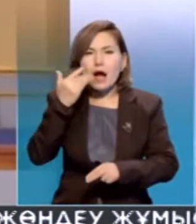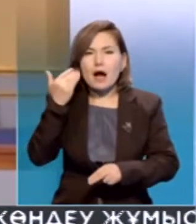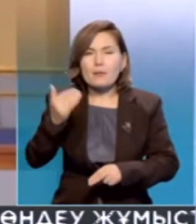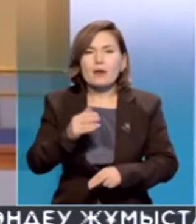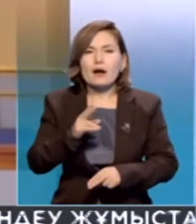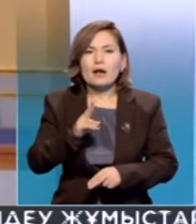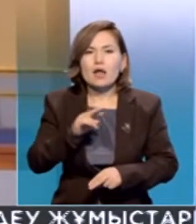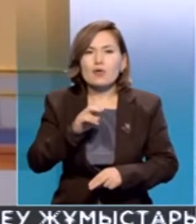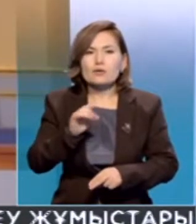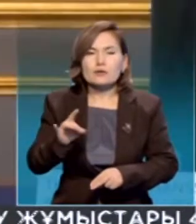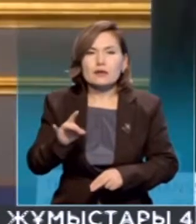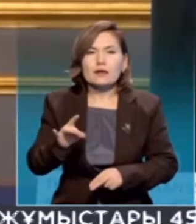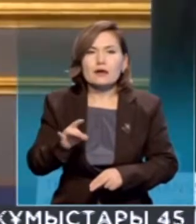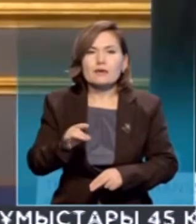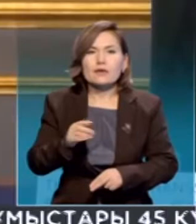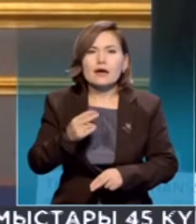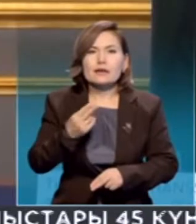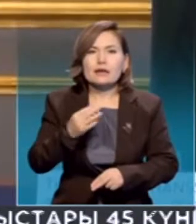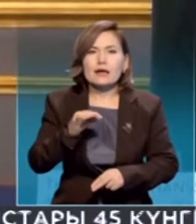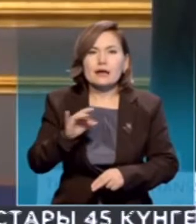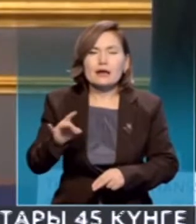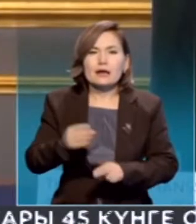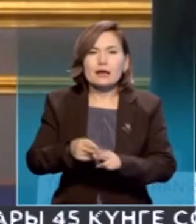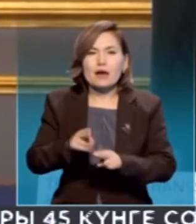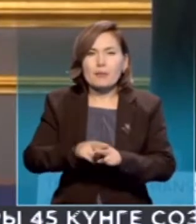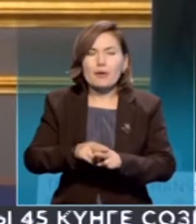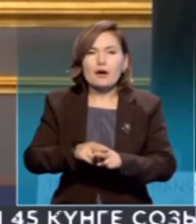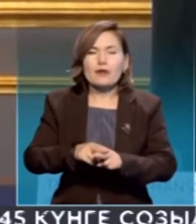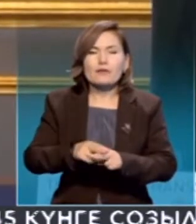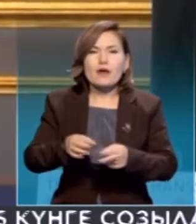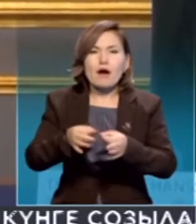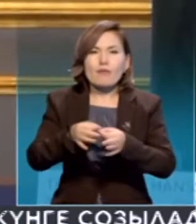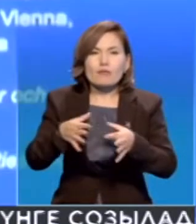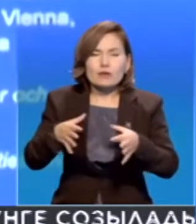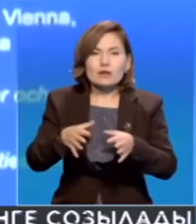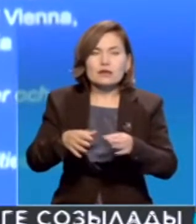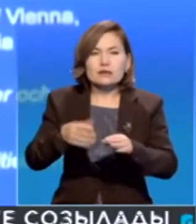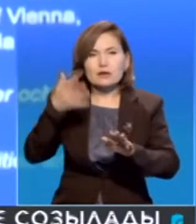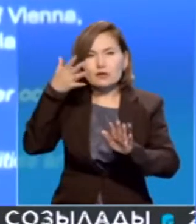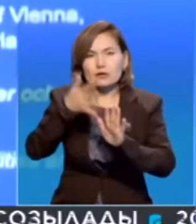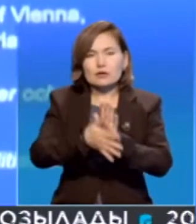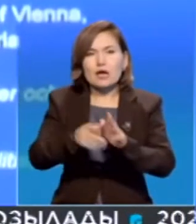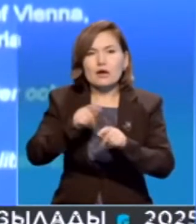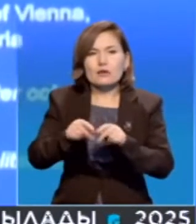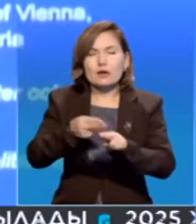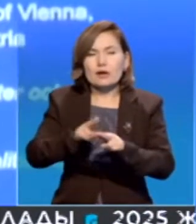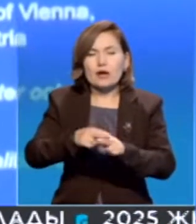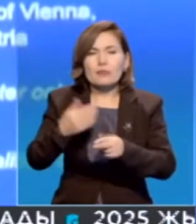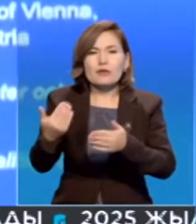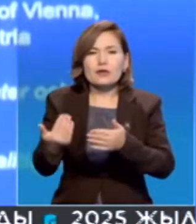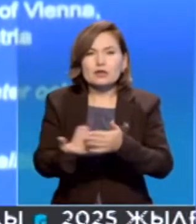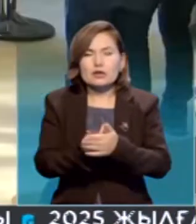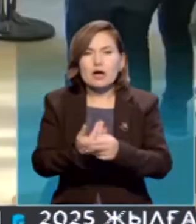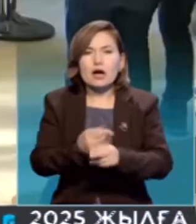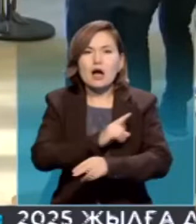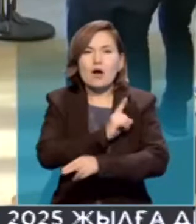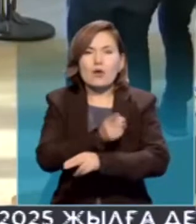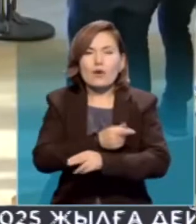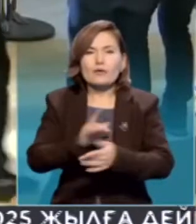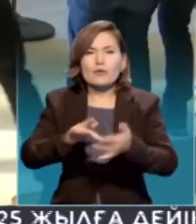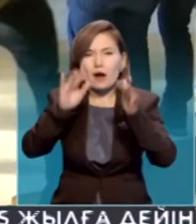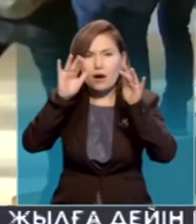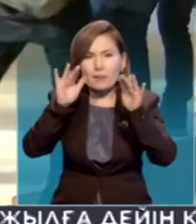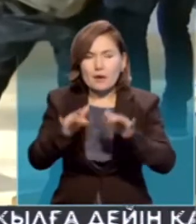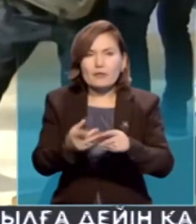мен австриялық Антон Цайлингер субатомдық бөлшектердің мінез құлқын зерттеген. Бұл еңбек болашақта жаңа қуатты суперкомпьютерлерді